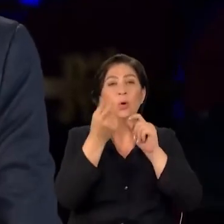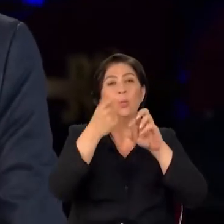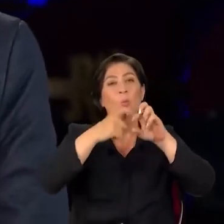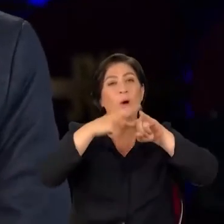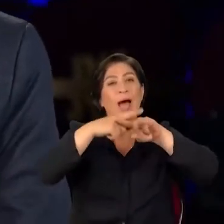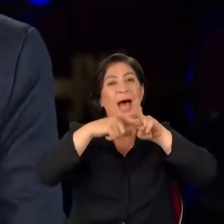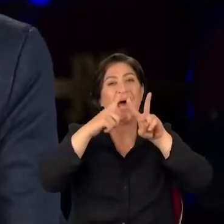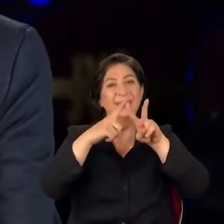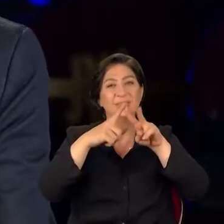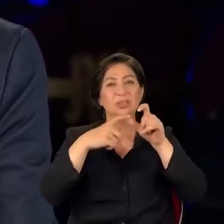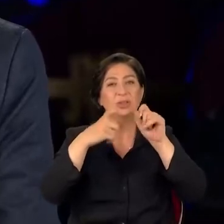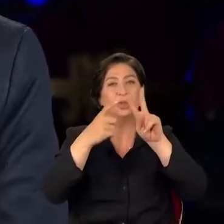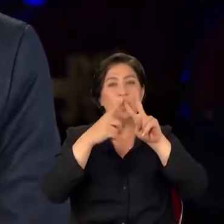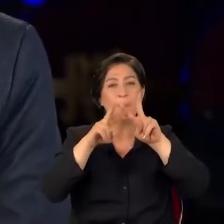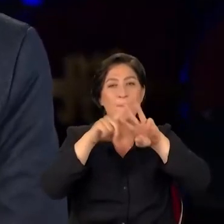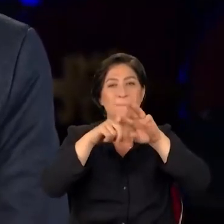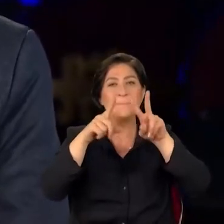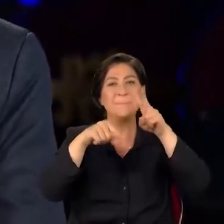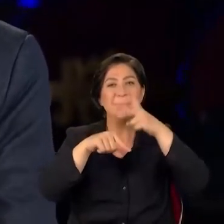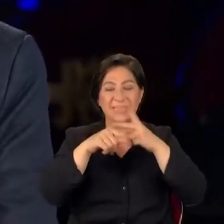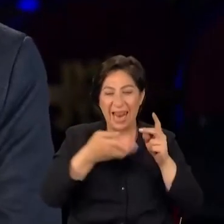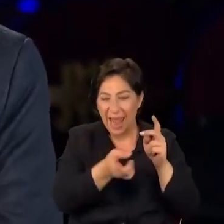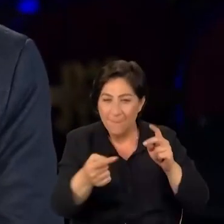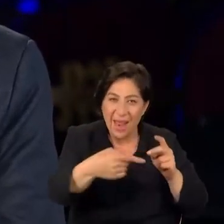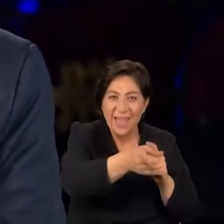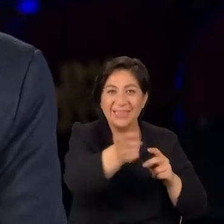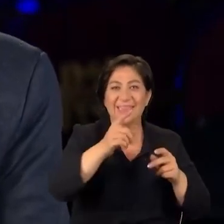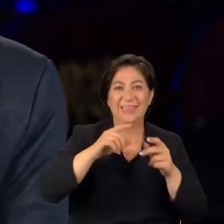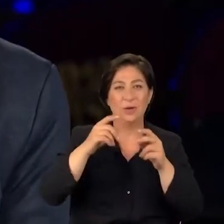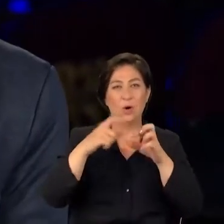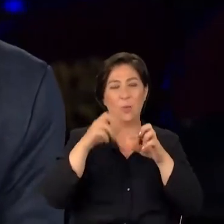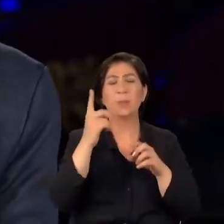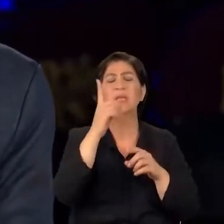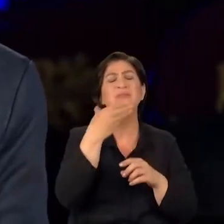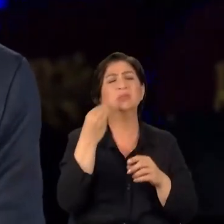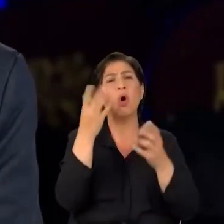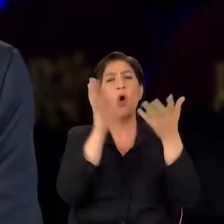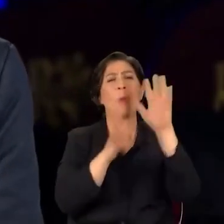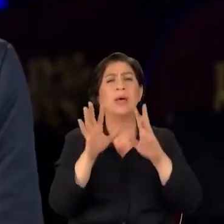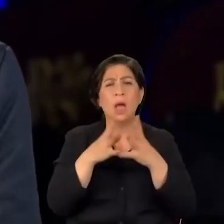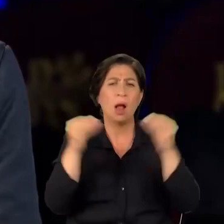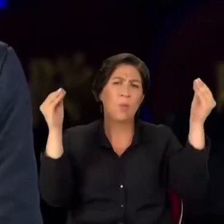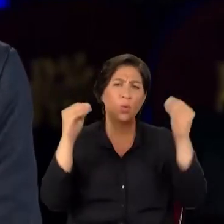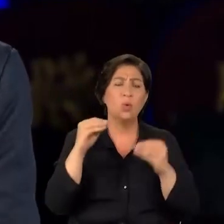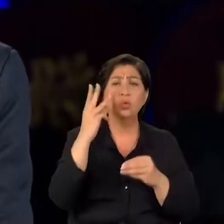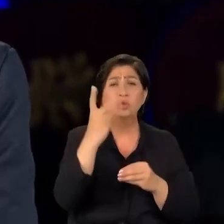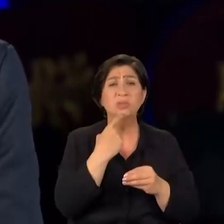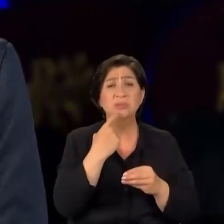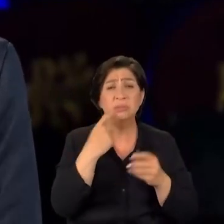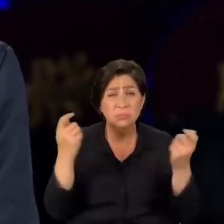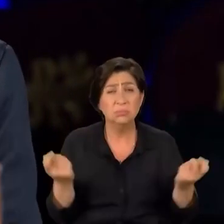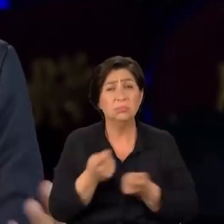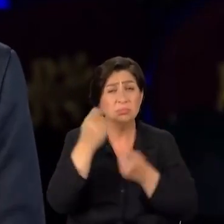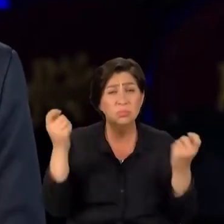son Labirent romanında bir hikaye var. Gencin birisi ormanda kayboluyor. İşte 3 yıl boyunca çıkış yolunu arıyor, bulamıyor. Sonra bir